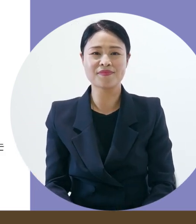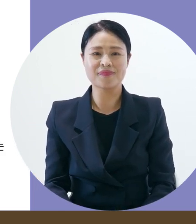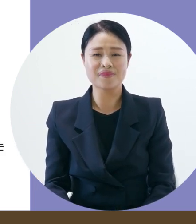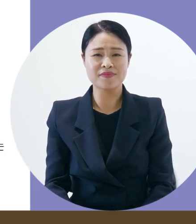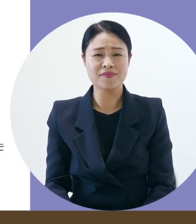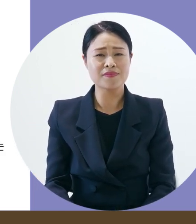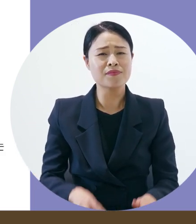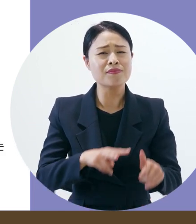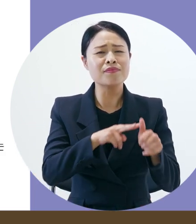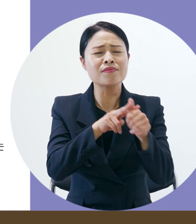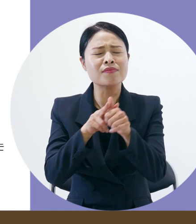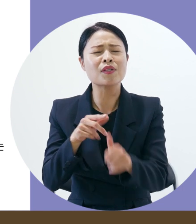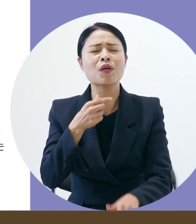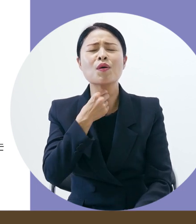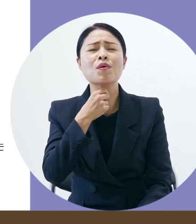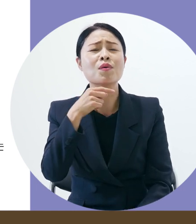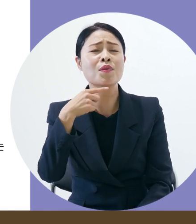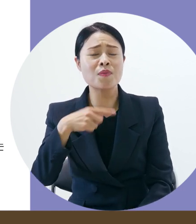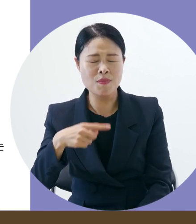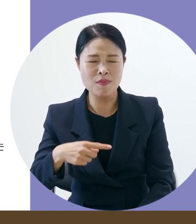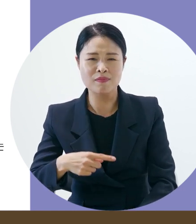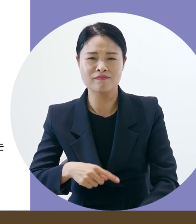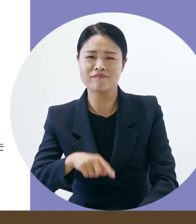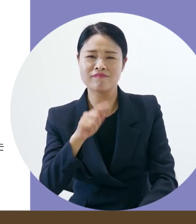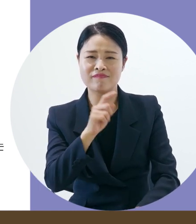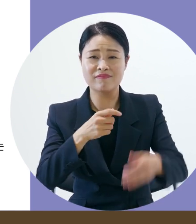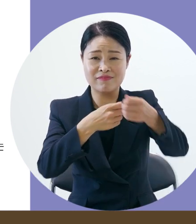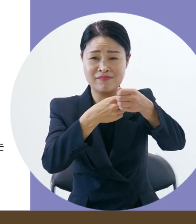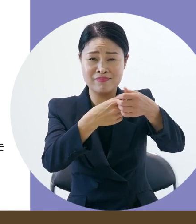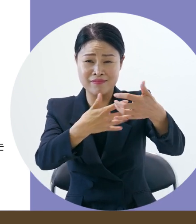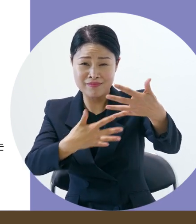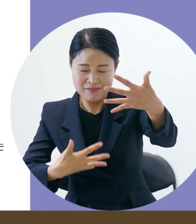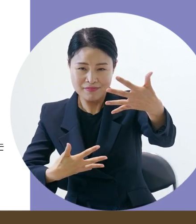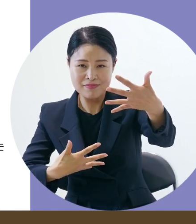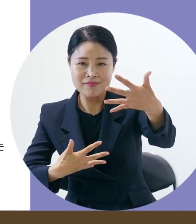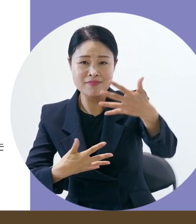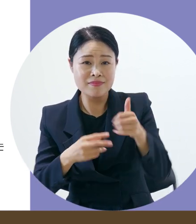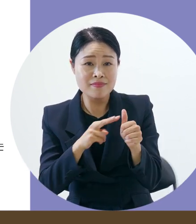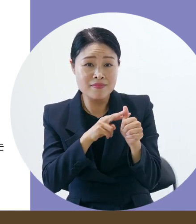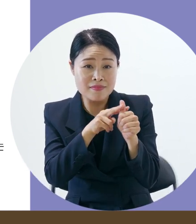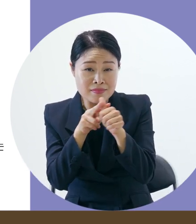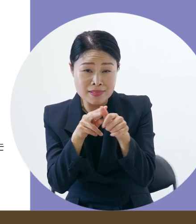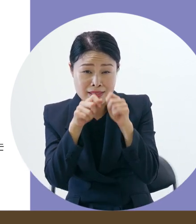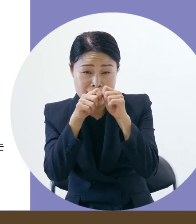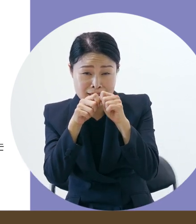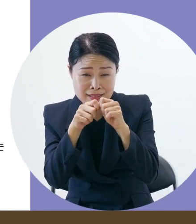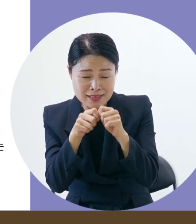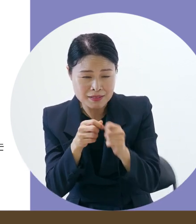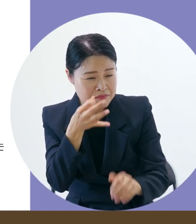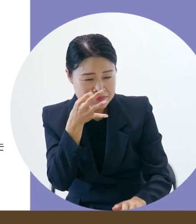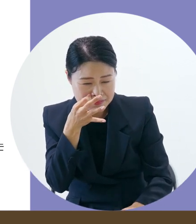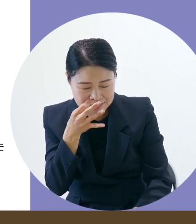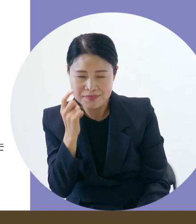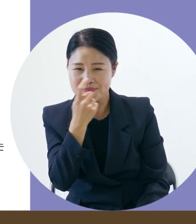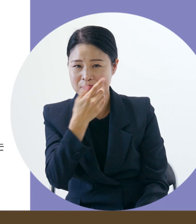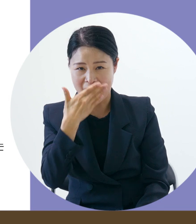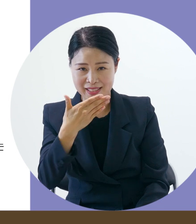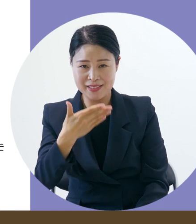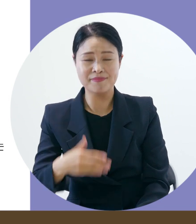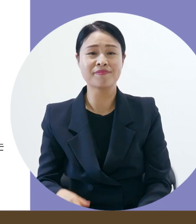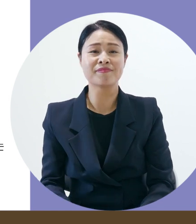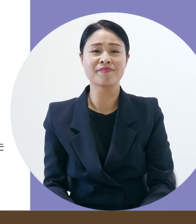접기. 원하는 정보에서 펼치기 버튼을 누르면 해당 정보의 상세 내용을 확인할 수